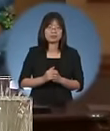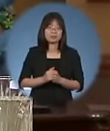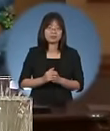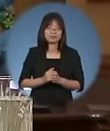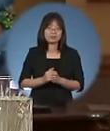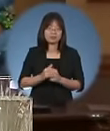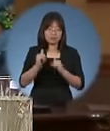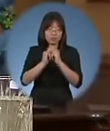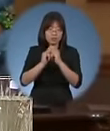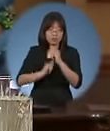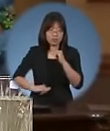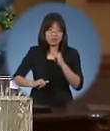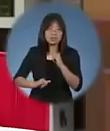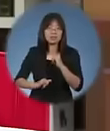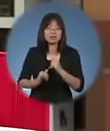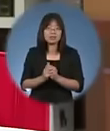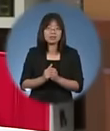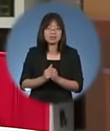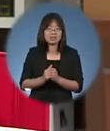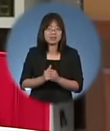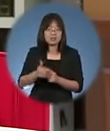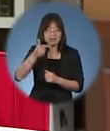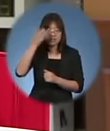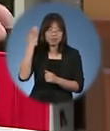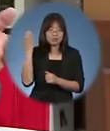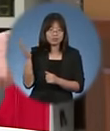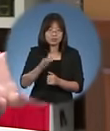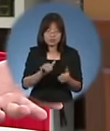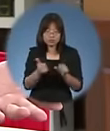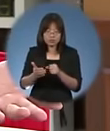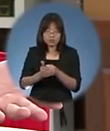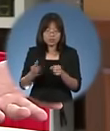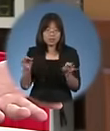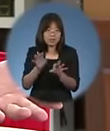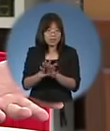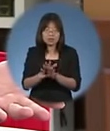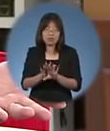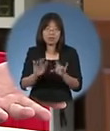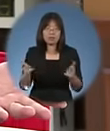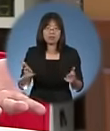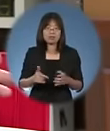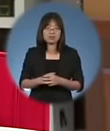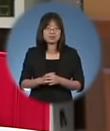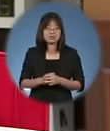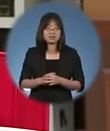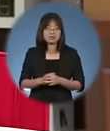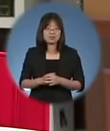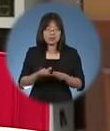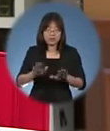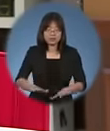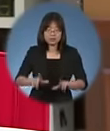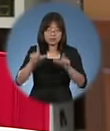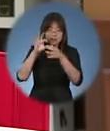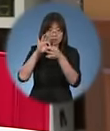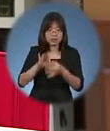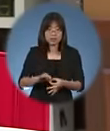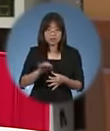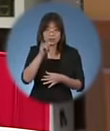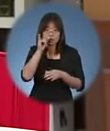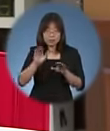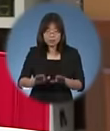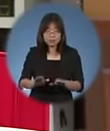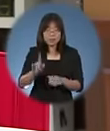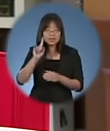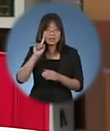이게 역사가 이 과거에서 죽어서 사라진 것이 아니다. 그것이 오늘날에도 이어지고 오늘이